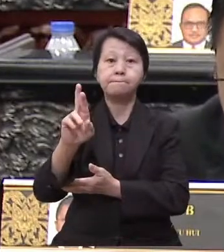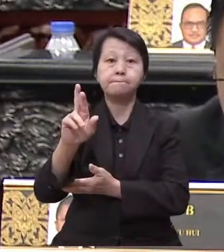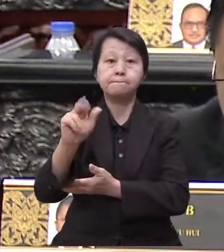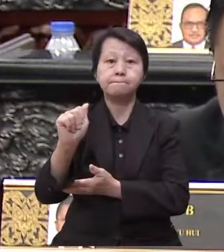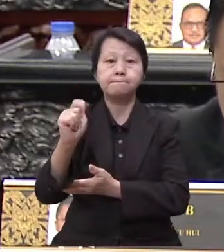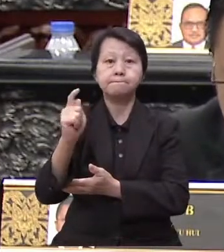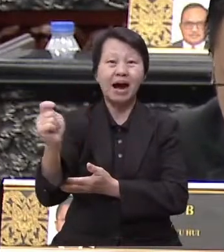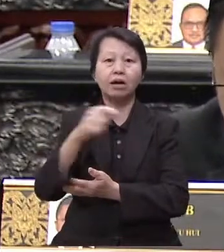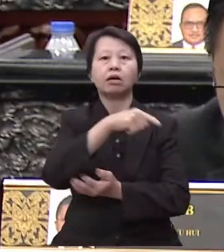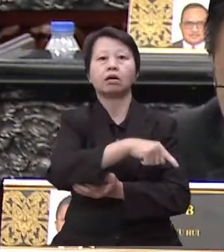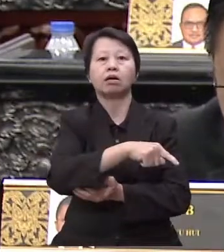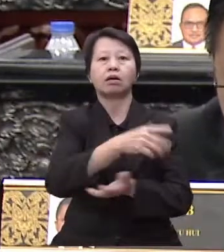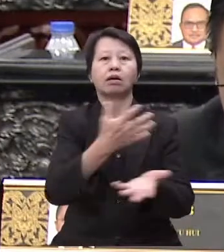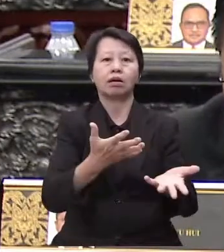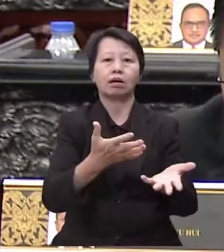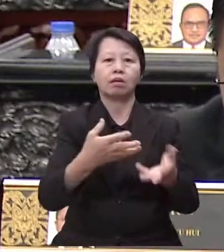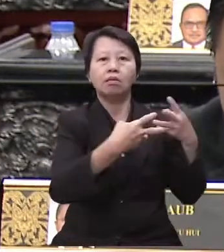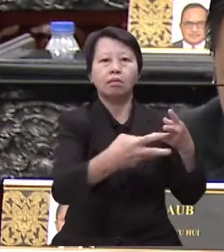tersebut